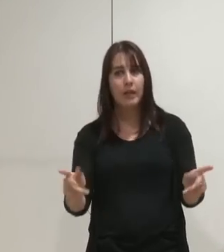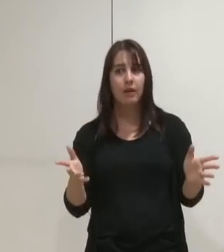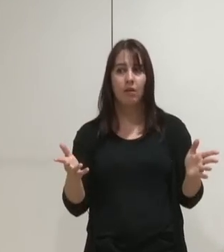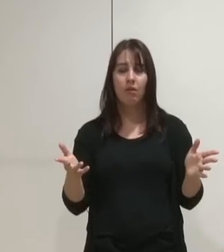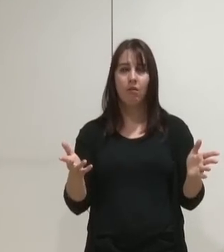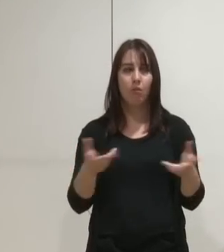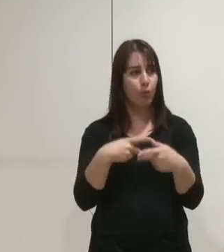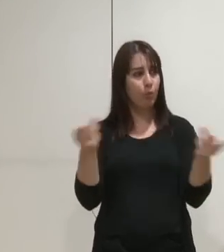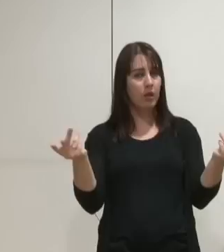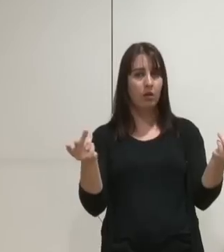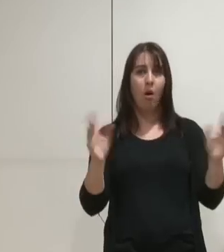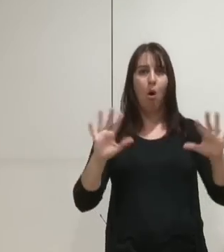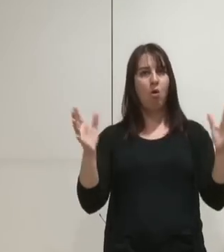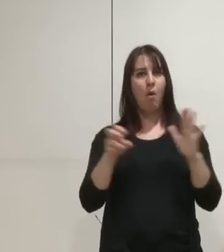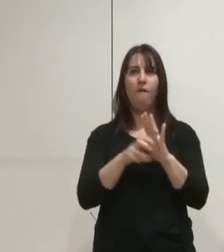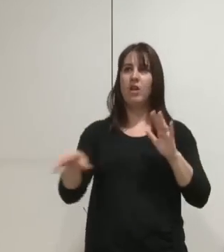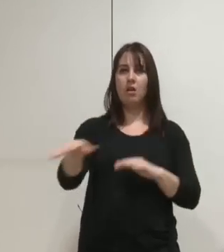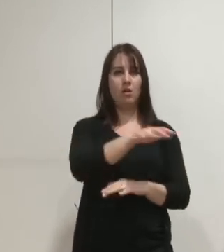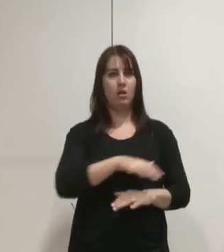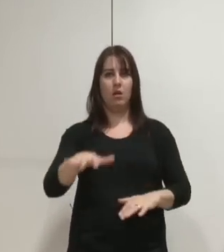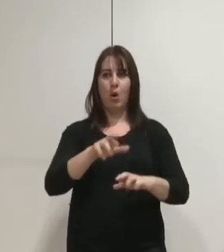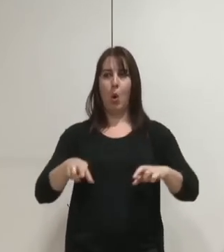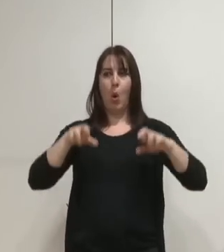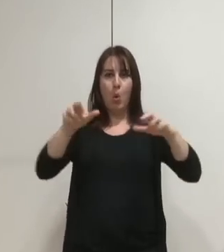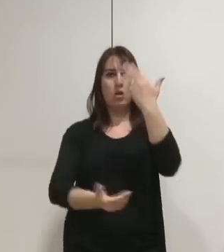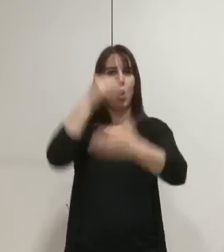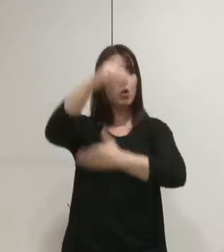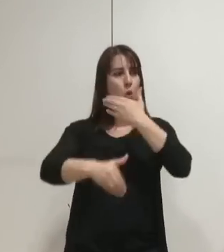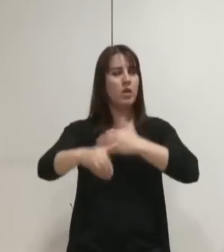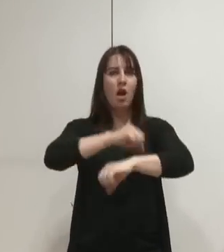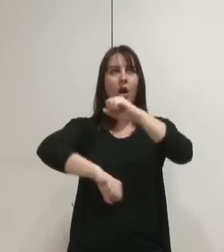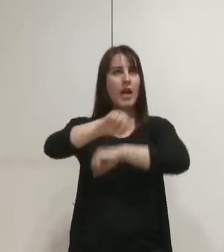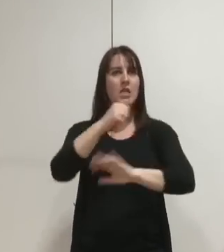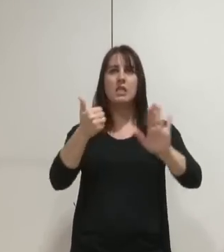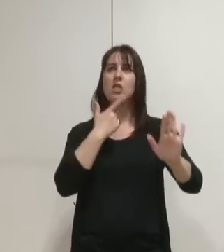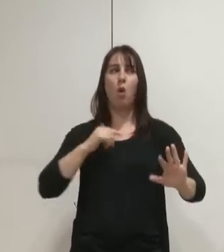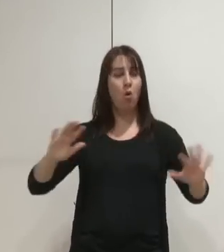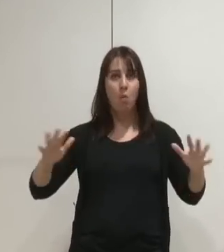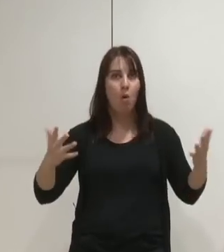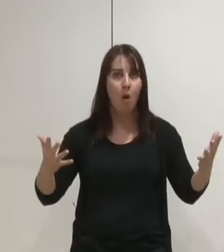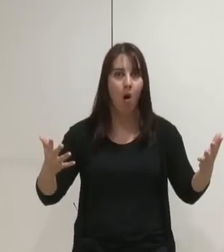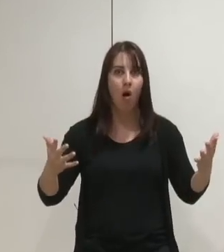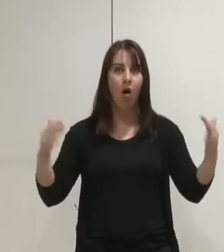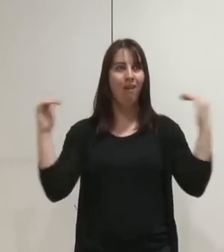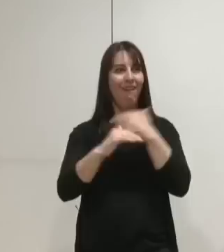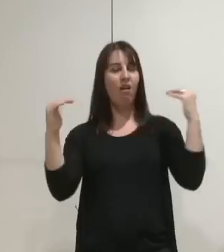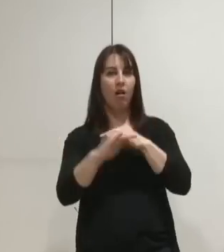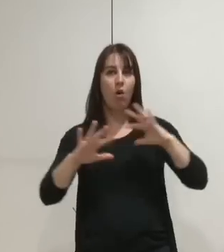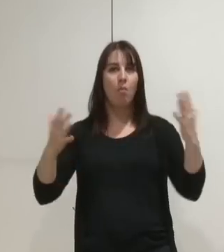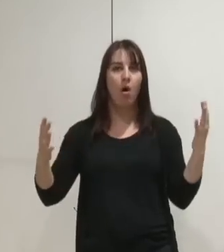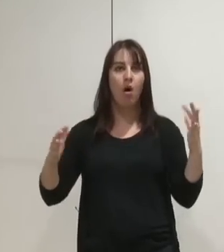expliquer comment la ville a planifié son réseau routier durant la journée du 6 juin qui va veiller au bon respect des